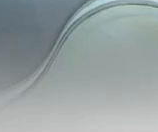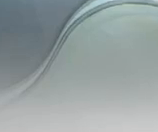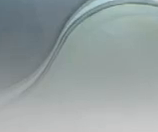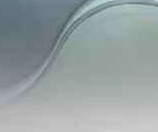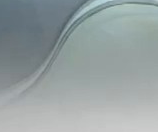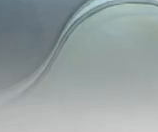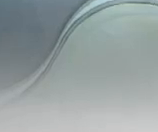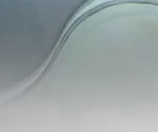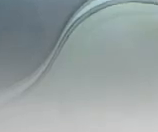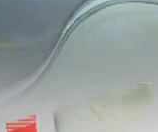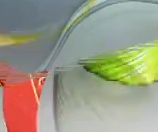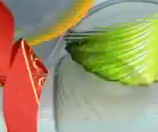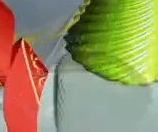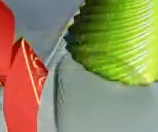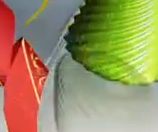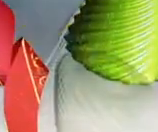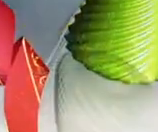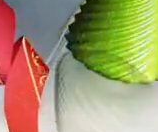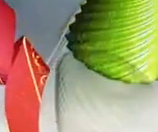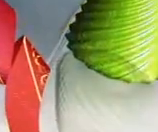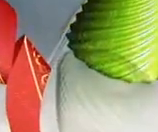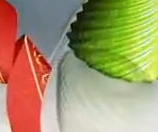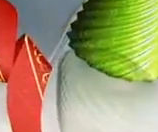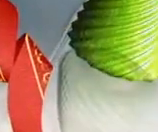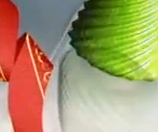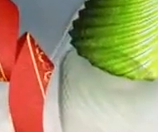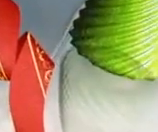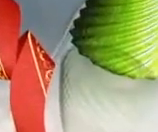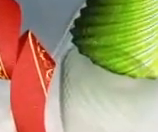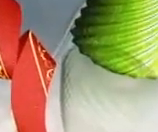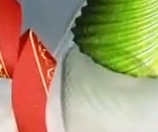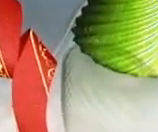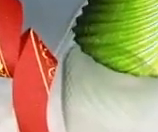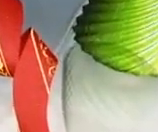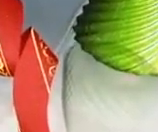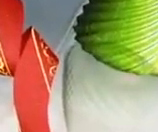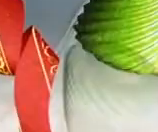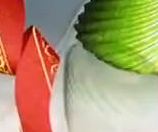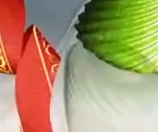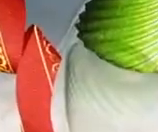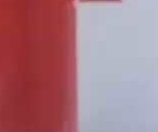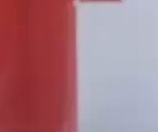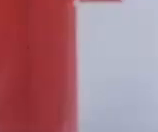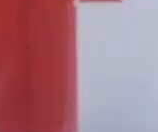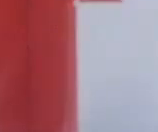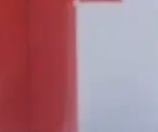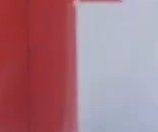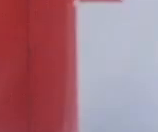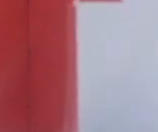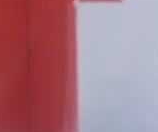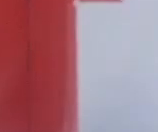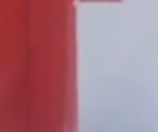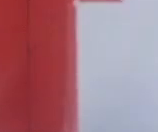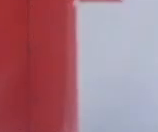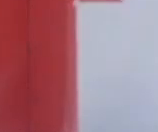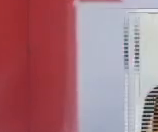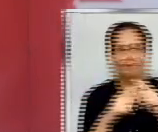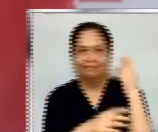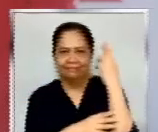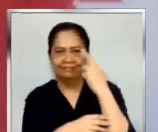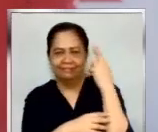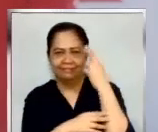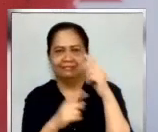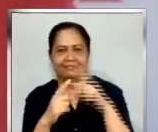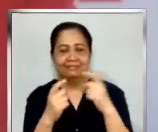Mga kapuso, 30 araw na lang, Pasko na, para sa ilang jeepney driver. Marami pa rin rason para ipagdiwang